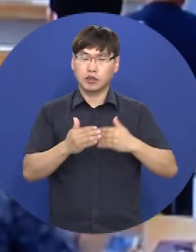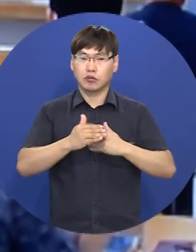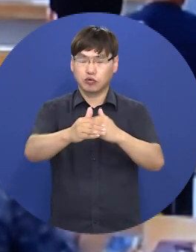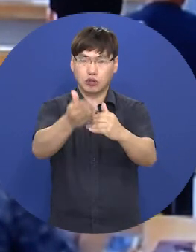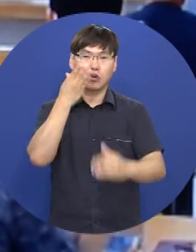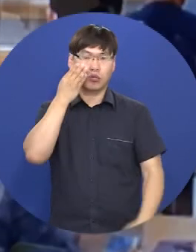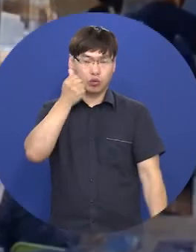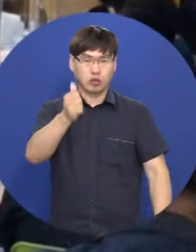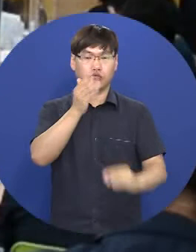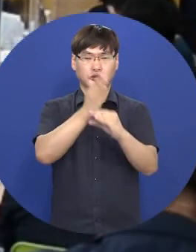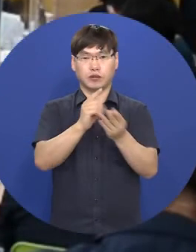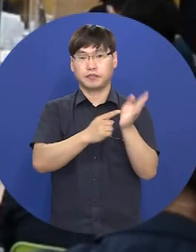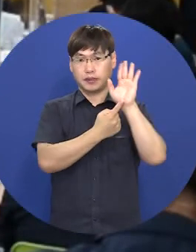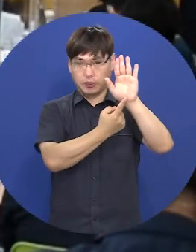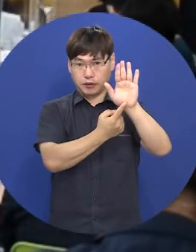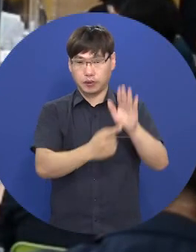전했습니다.